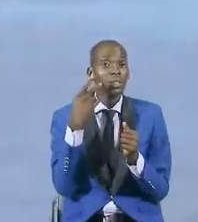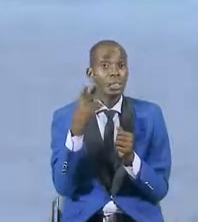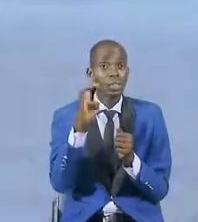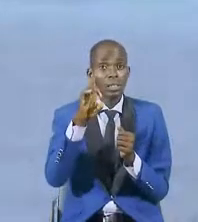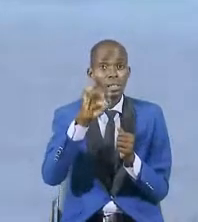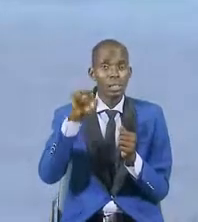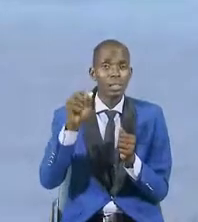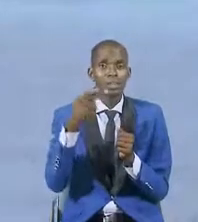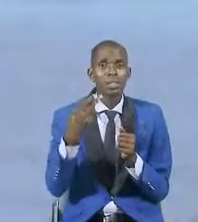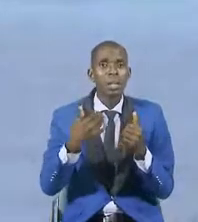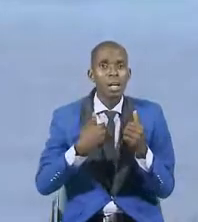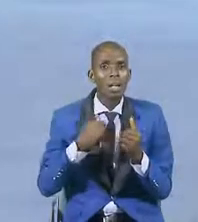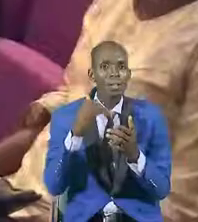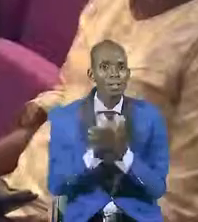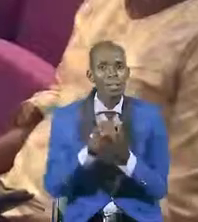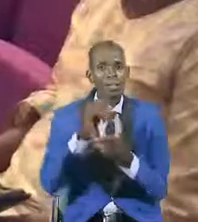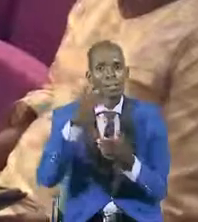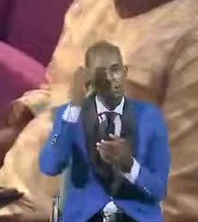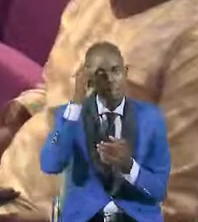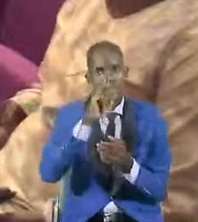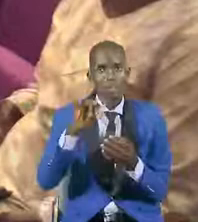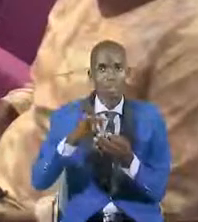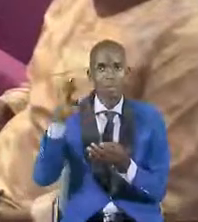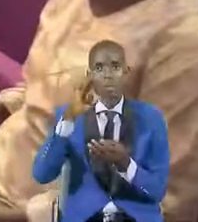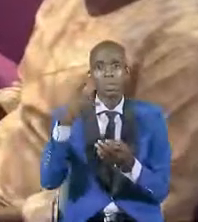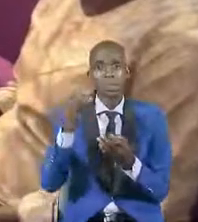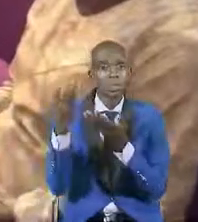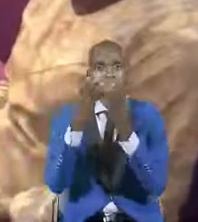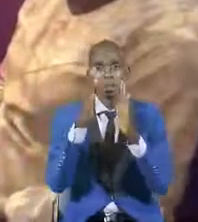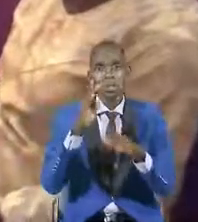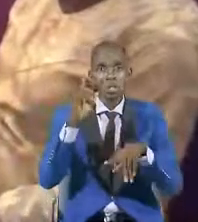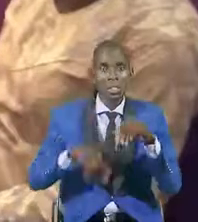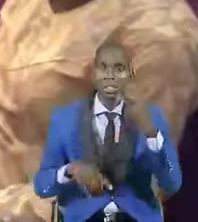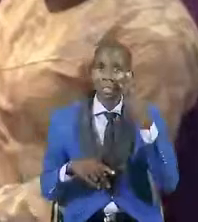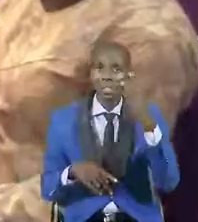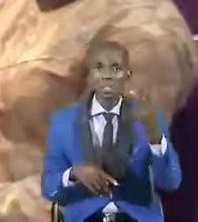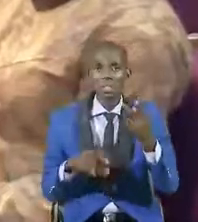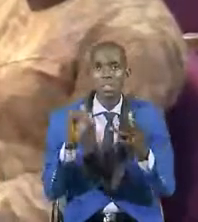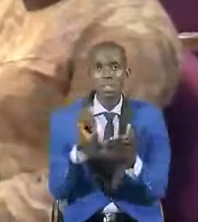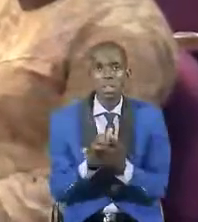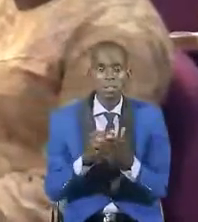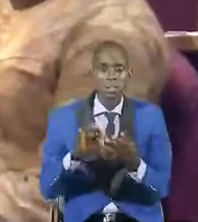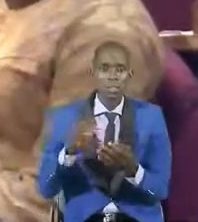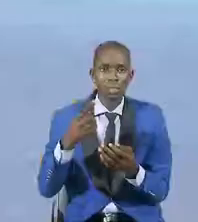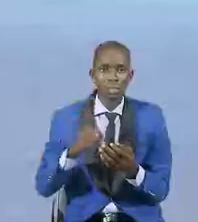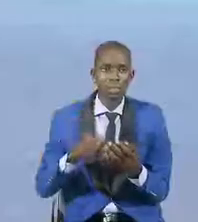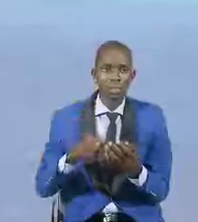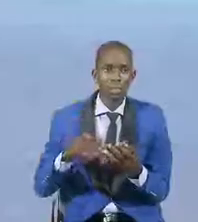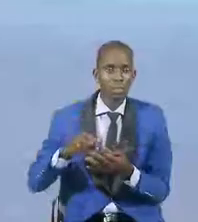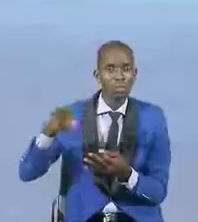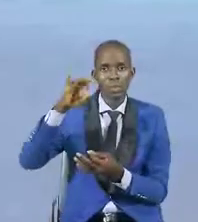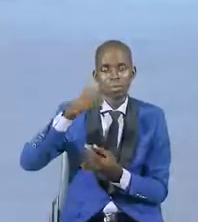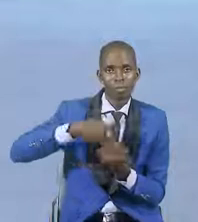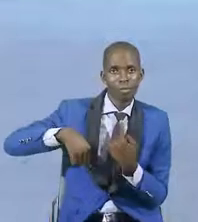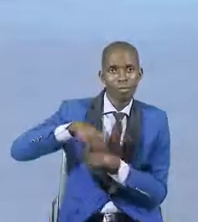car ceux qui sont avec nous sont en plus grand nombre que ceux qui sont avec eux. Élisée avait le don de discernement des